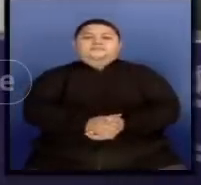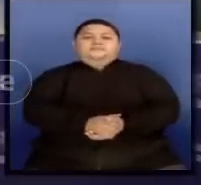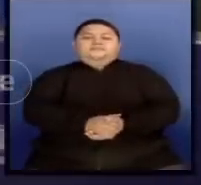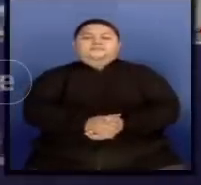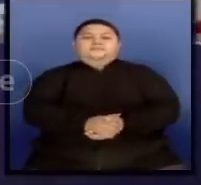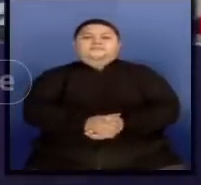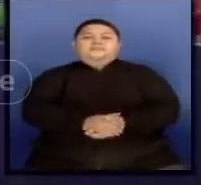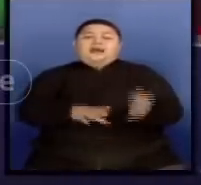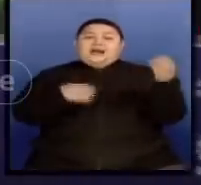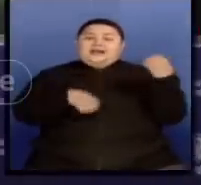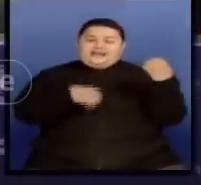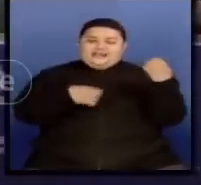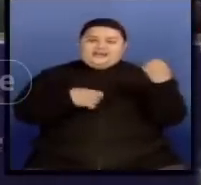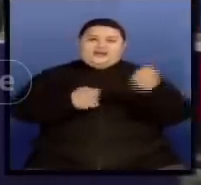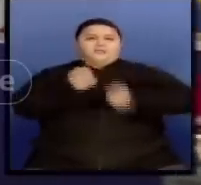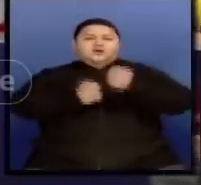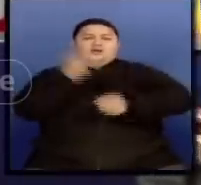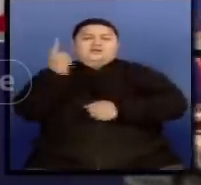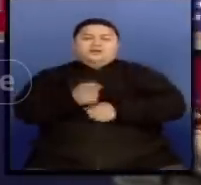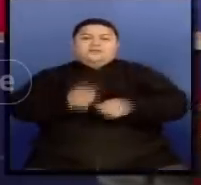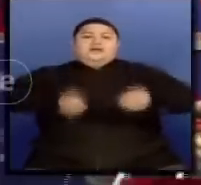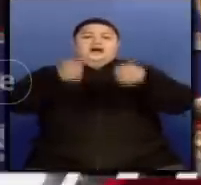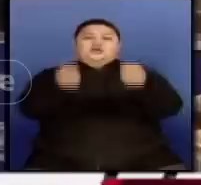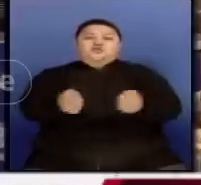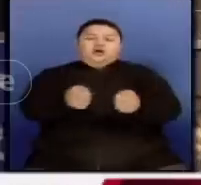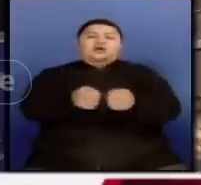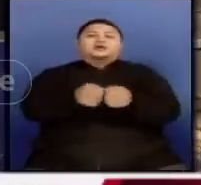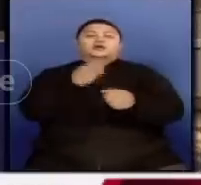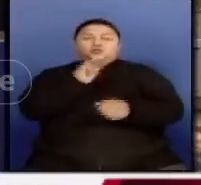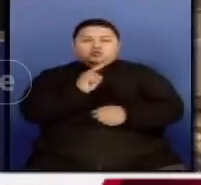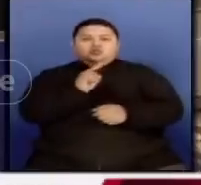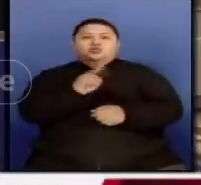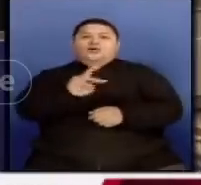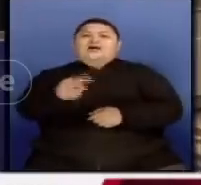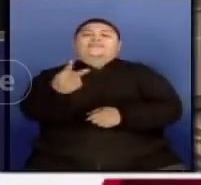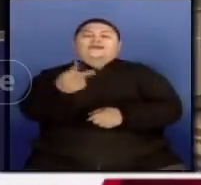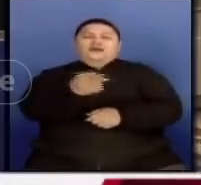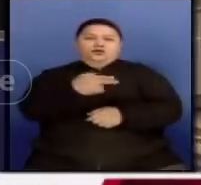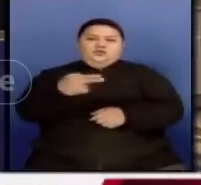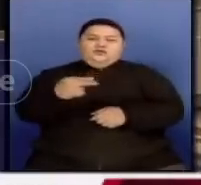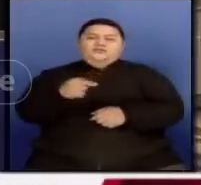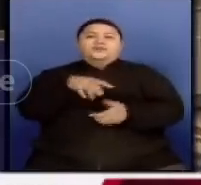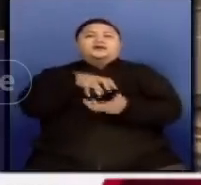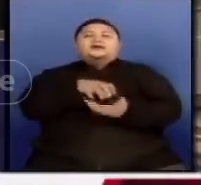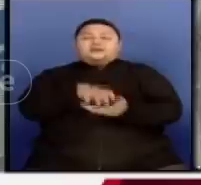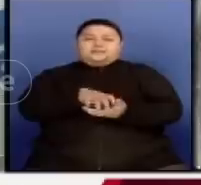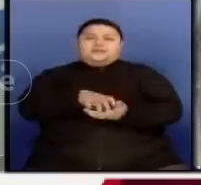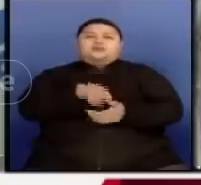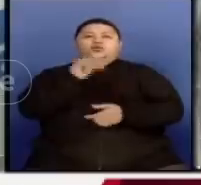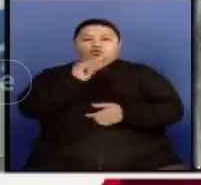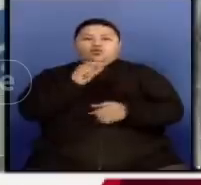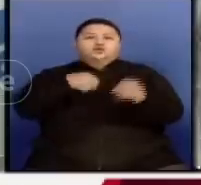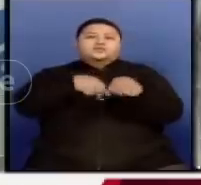Argentina bergerak cepat mengajukan proposal sebagai pengganti Indonesia sebagai tuan rumah Piala Dunia u-20 tahun